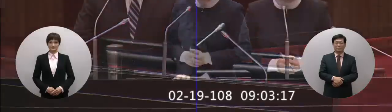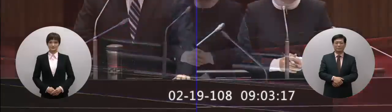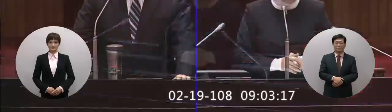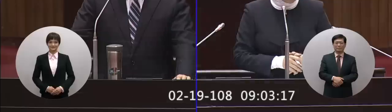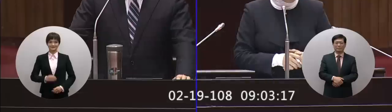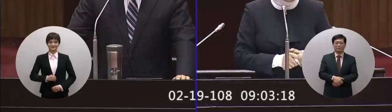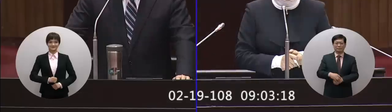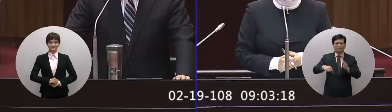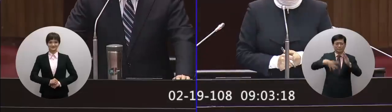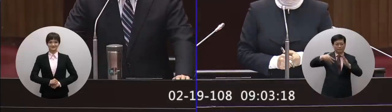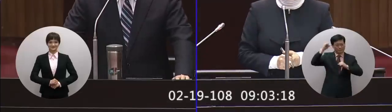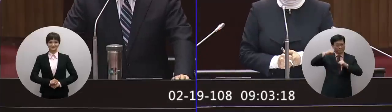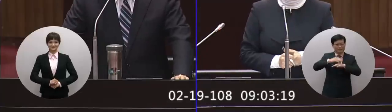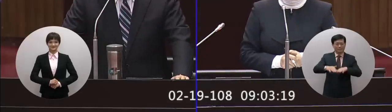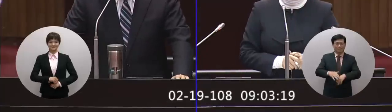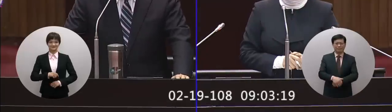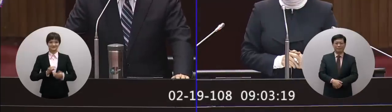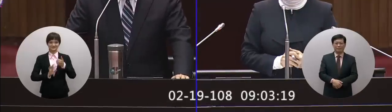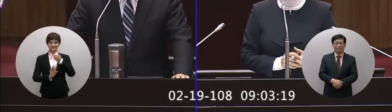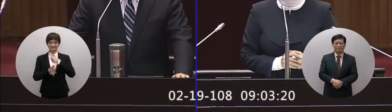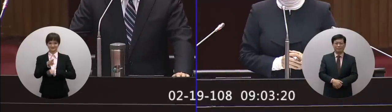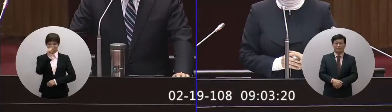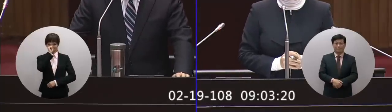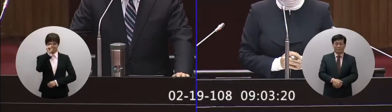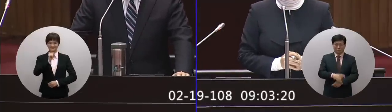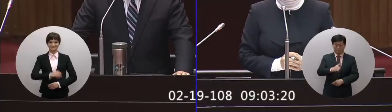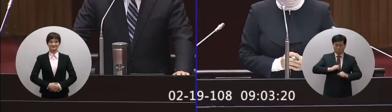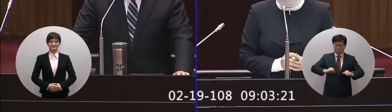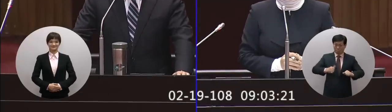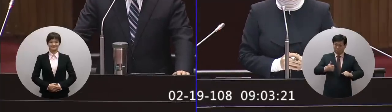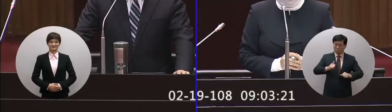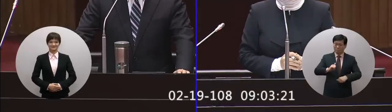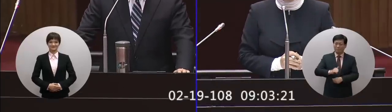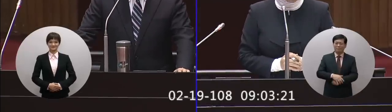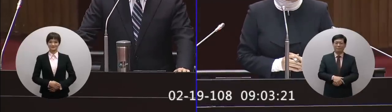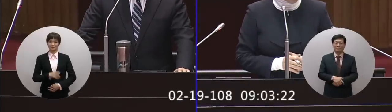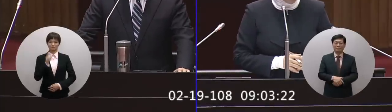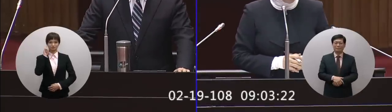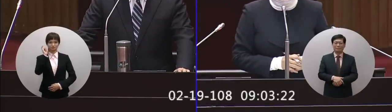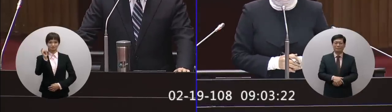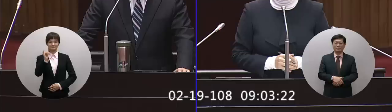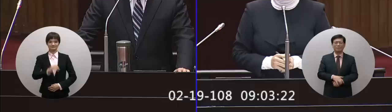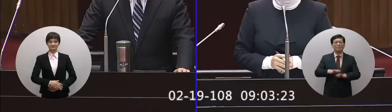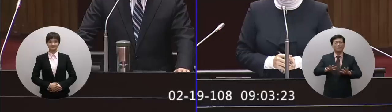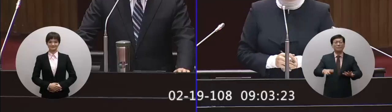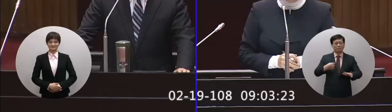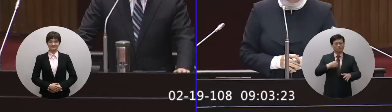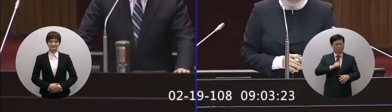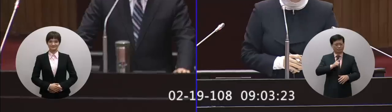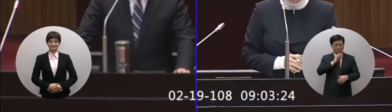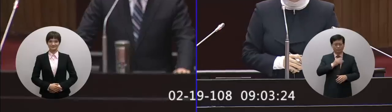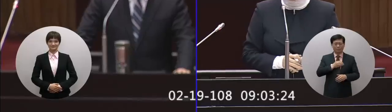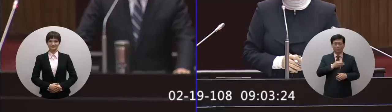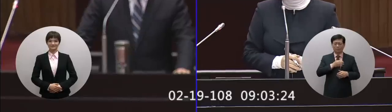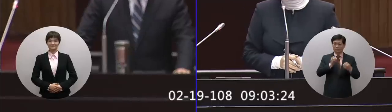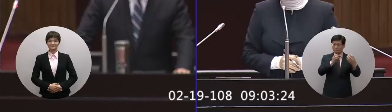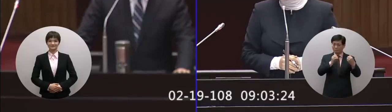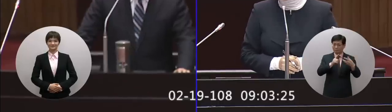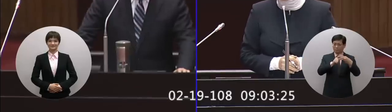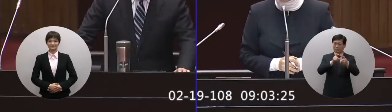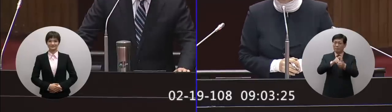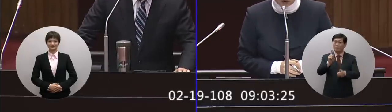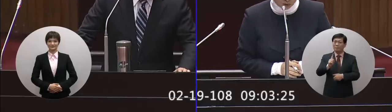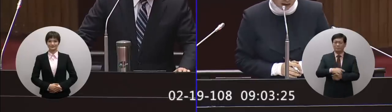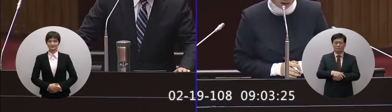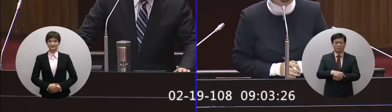苏院长早安。 二位你好。 你精神好吗？ 很好。 好，今天本席要跟院长探讨的主题